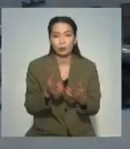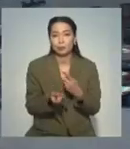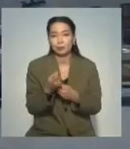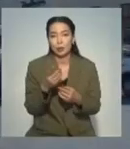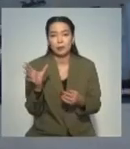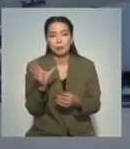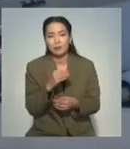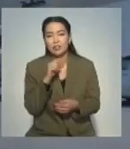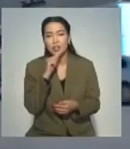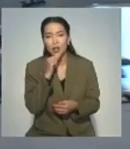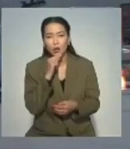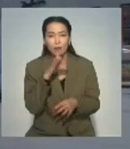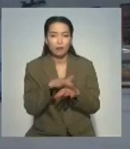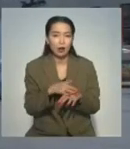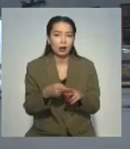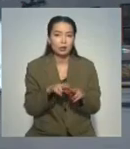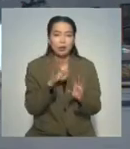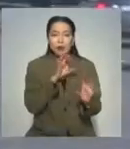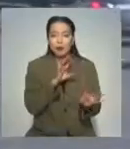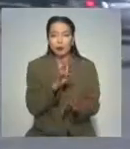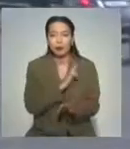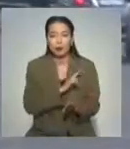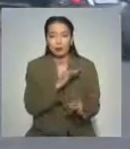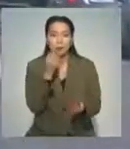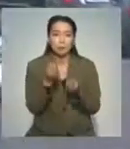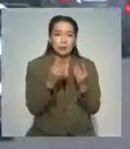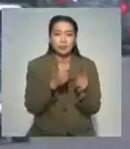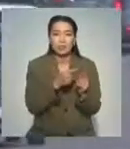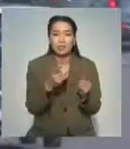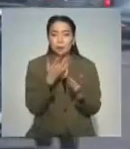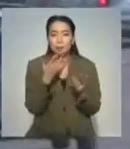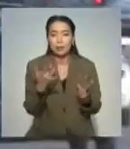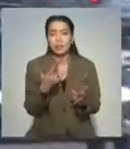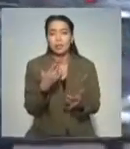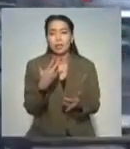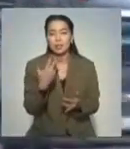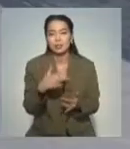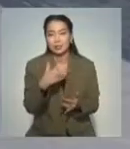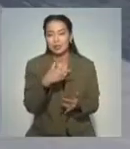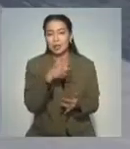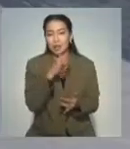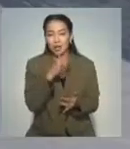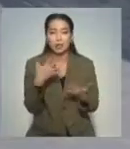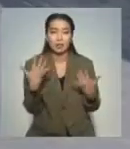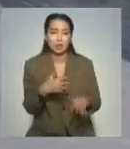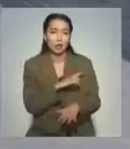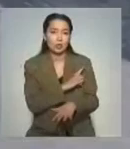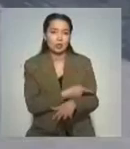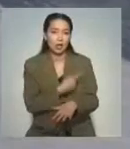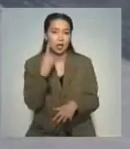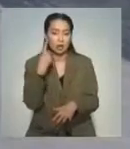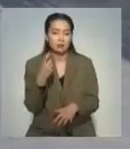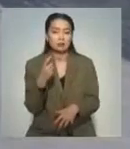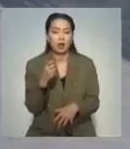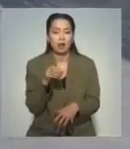все экономические факторы, которые обеспечивали прогресс и процветание в течение последних 3 десятилетий, теряют силу, отмечают